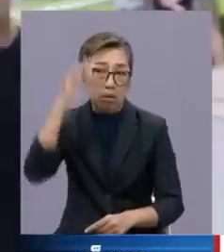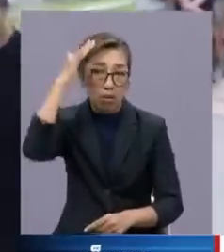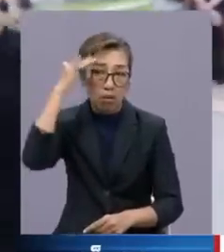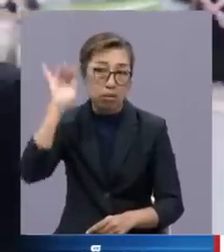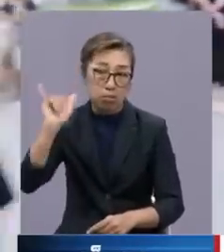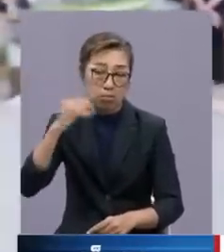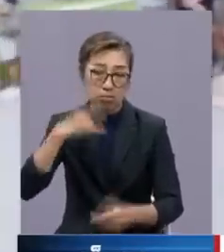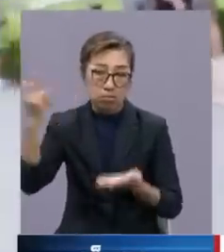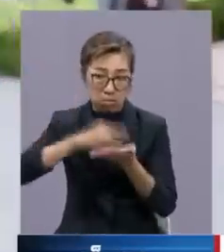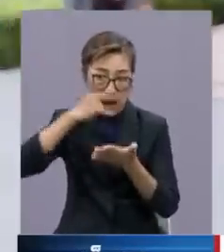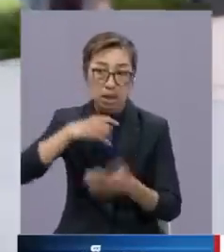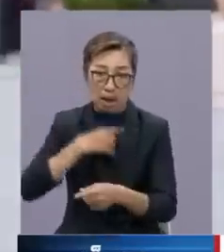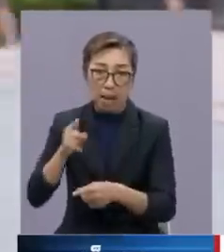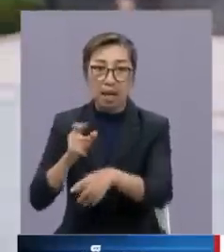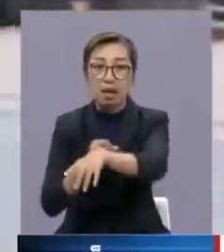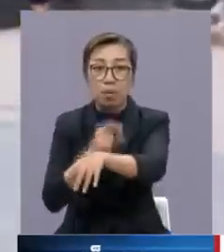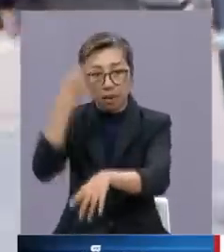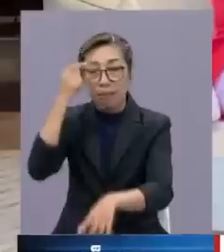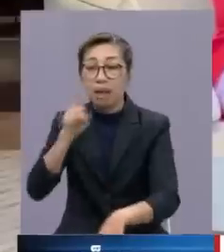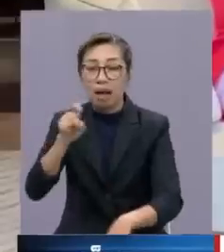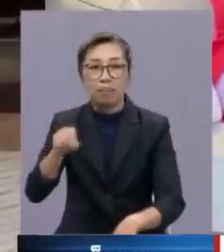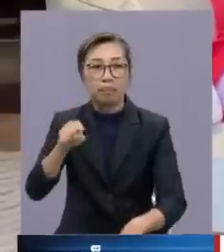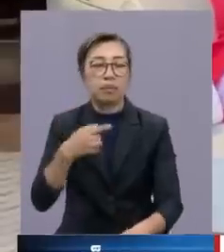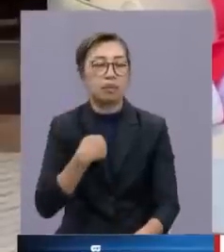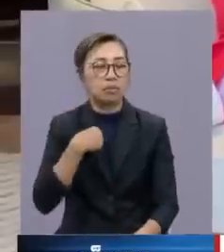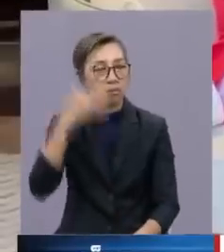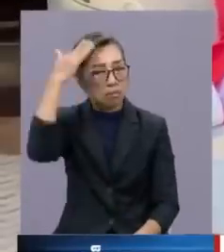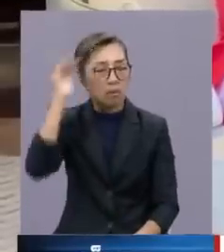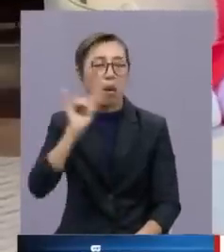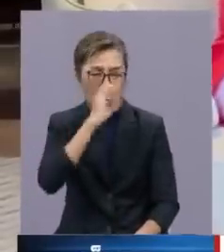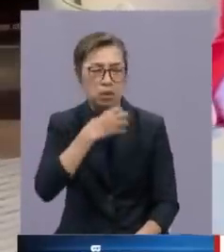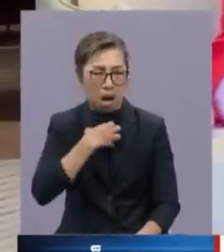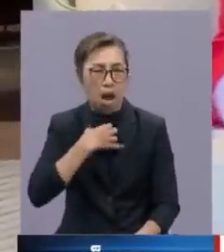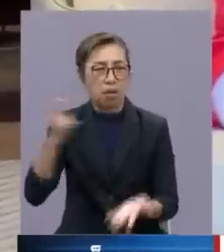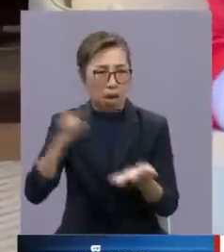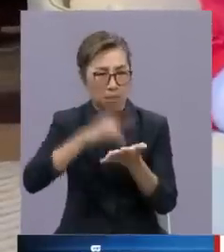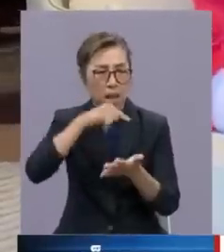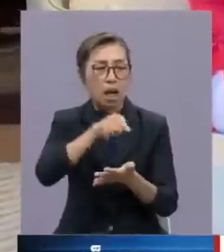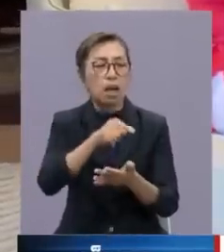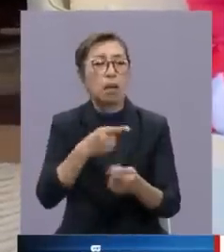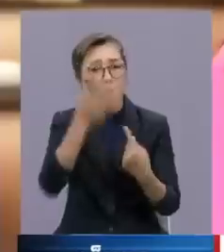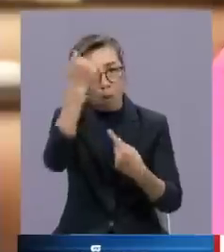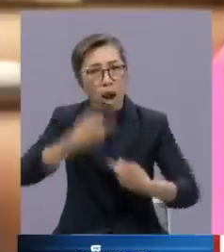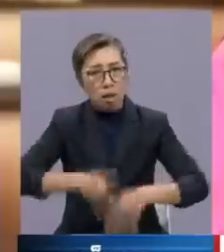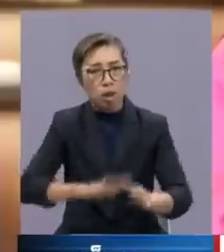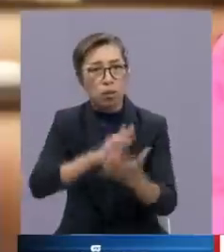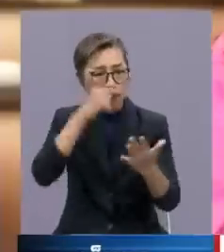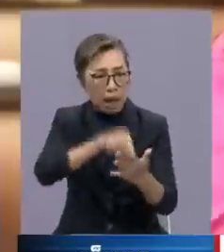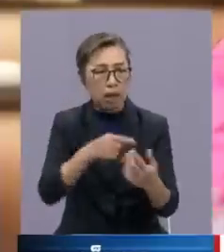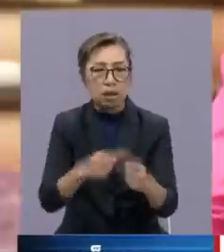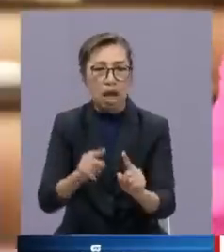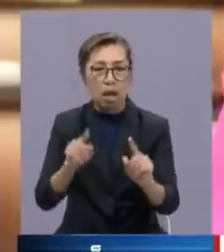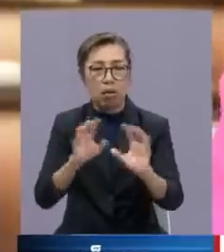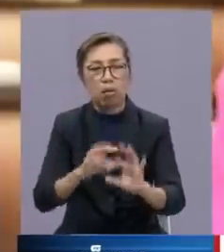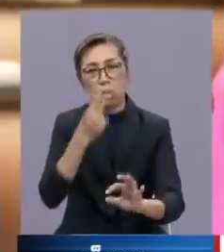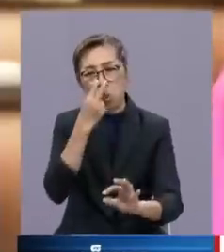หรือยังนะฮะคุณวัดดำถามเนี่ยคุณยิ่งลักษณ์ก็บอกว่าอยากกลับบ้านเพราะถือเป็นบ้านเกิดแต่ยังไม่รู้เพราะทุกอย่างขึ้นอยู่กับโชค